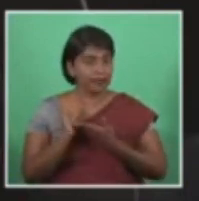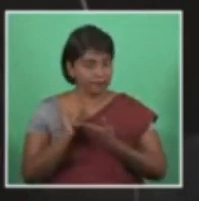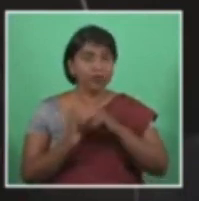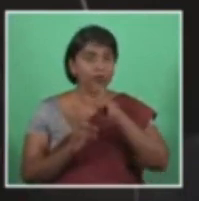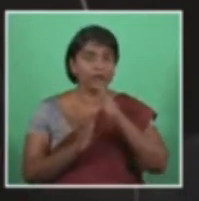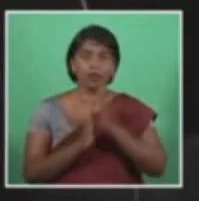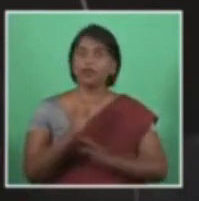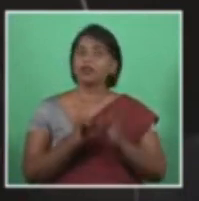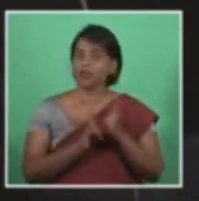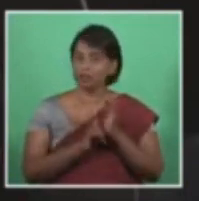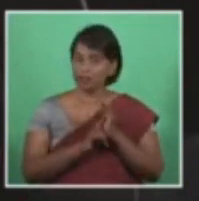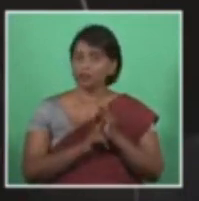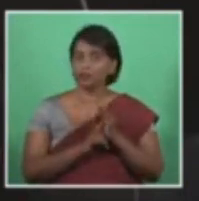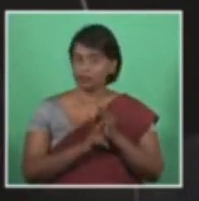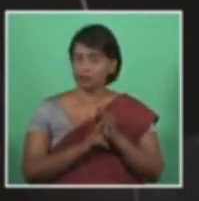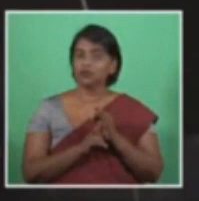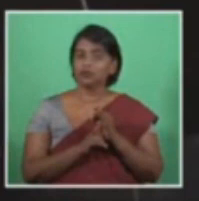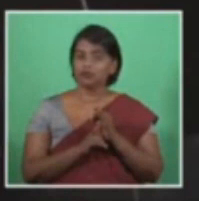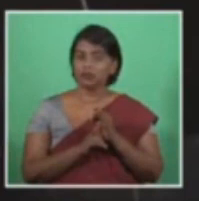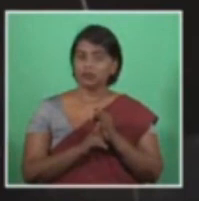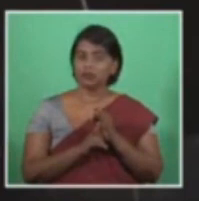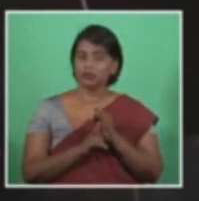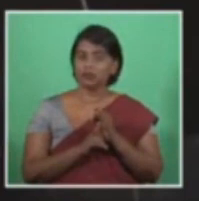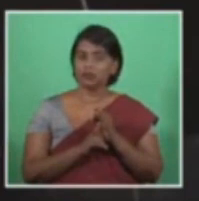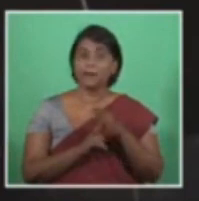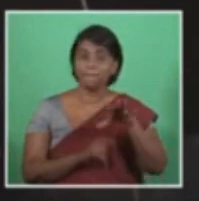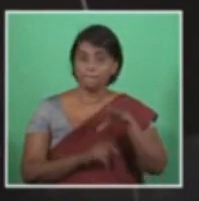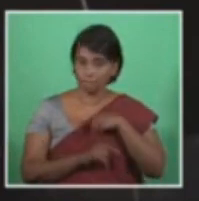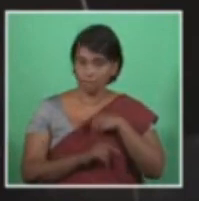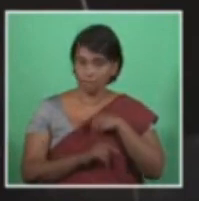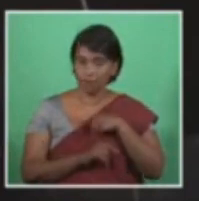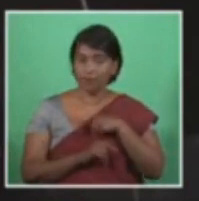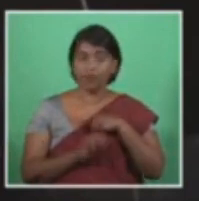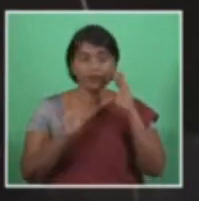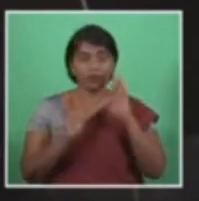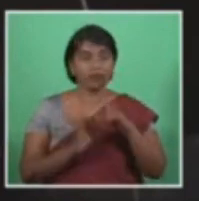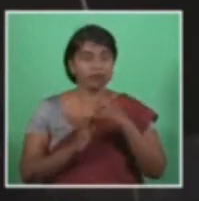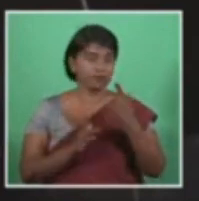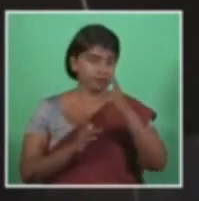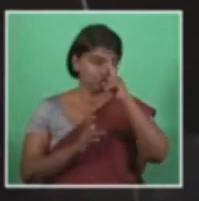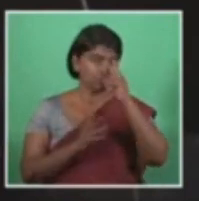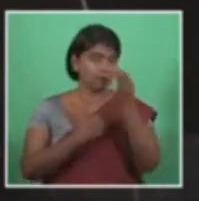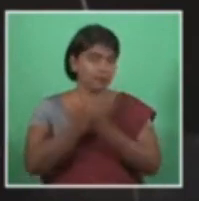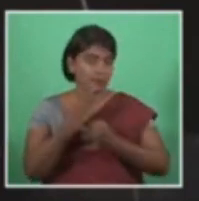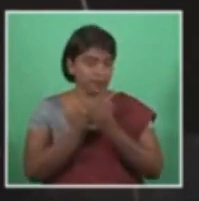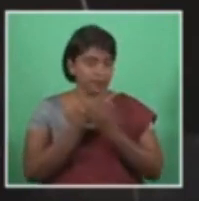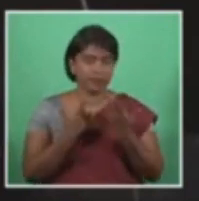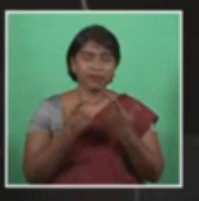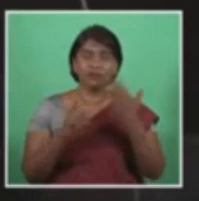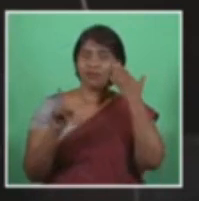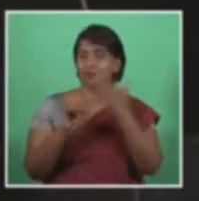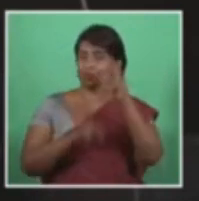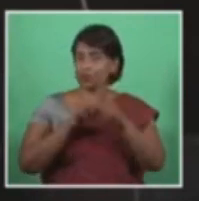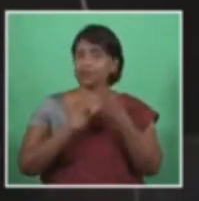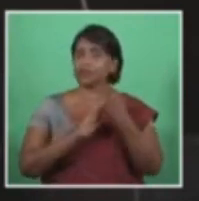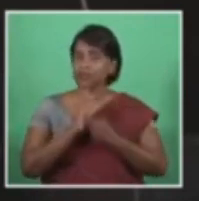එක අධිකරණ ඇමතිතුමත් පිළිගත්තා. drug dependent aya